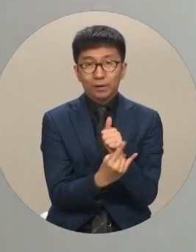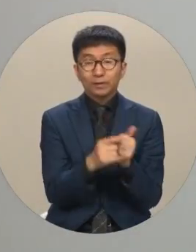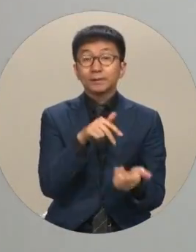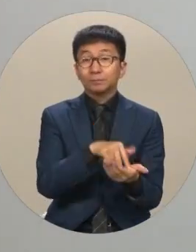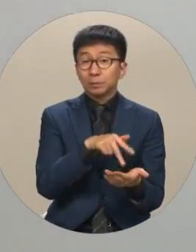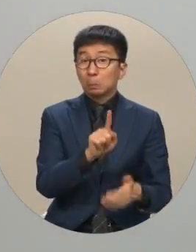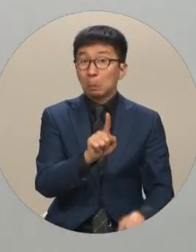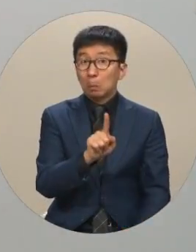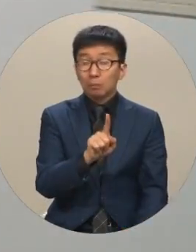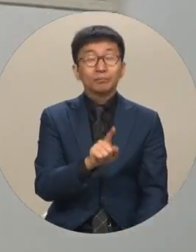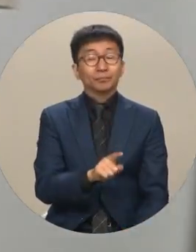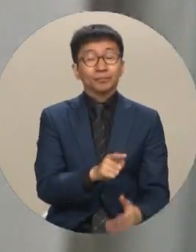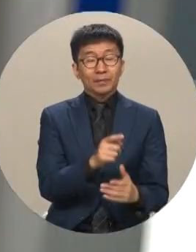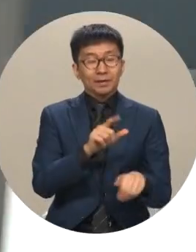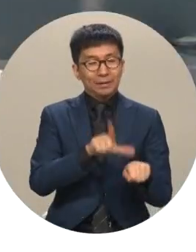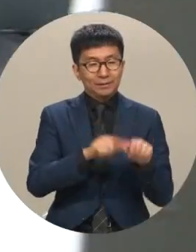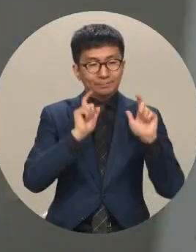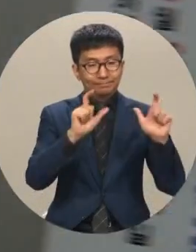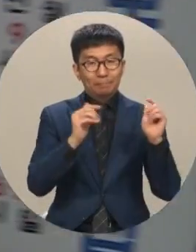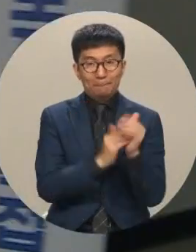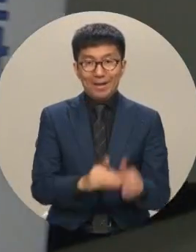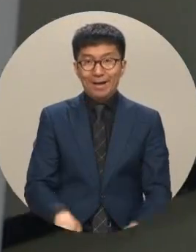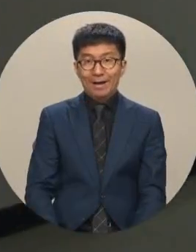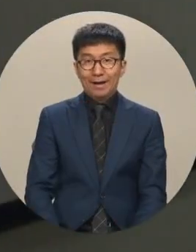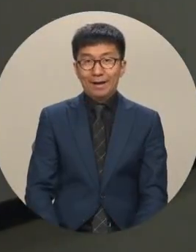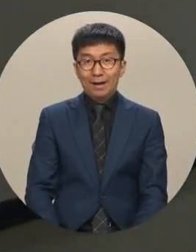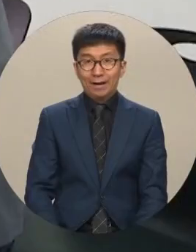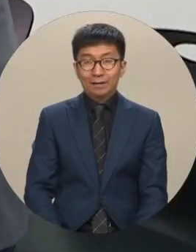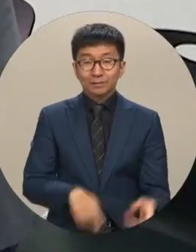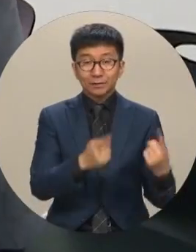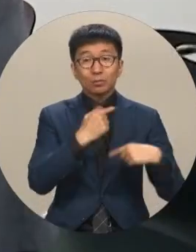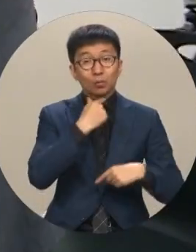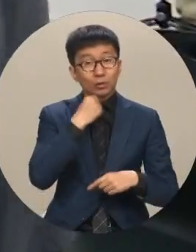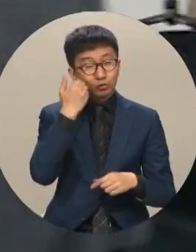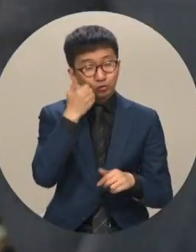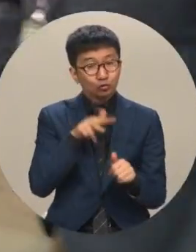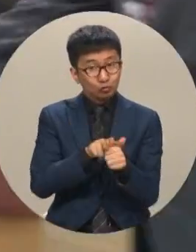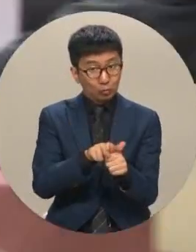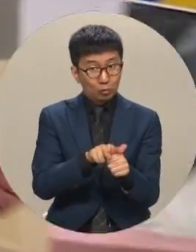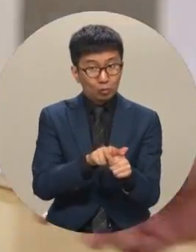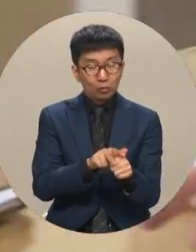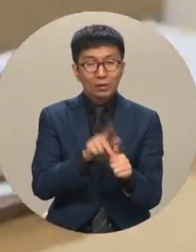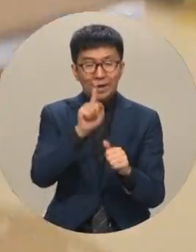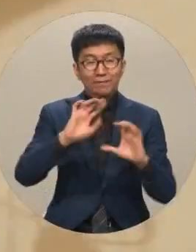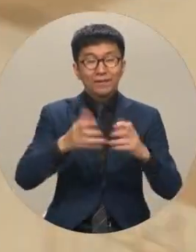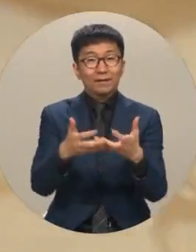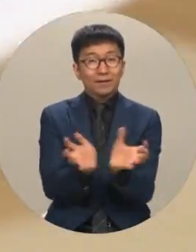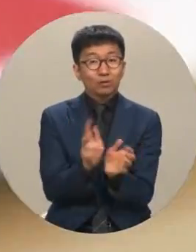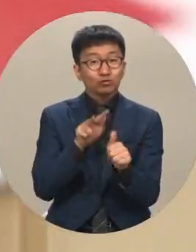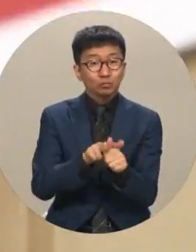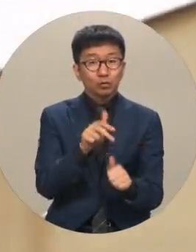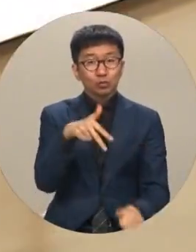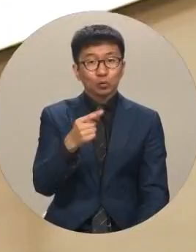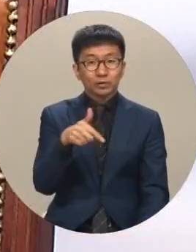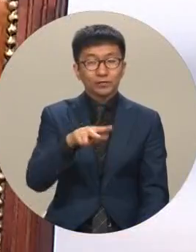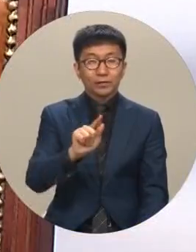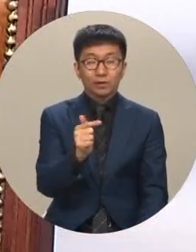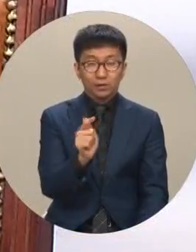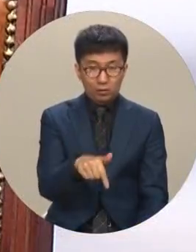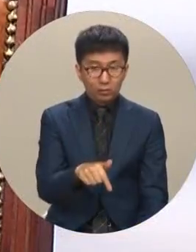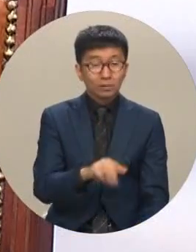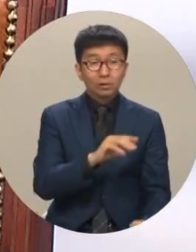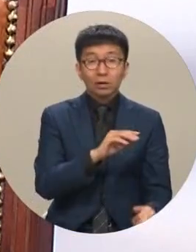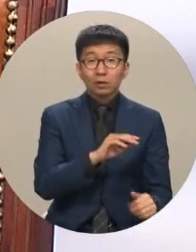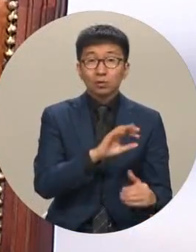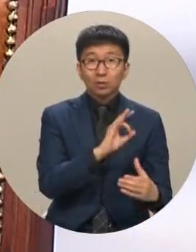확정했습니다 대위가 주도하는 단일화에 참여하는 후보는 조전혁 전 한나라당 의원과 안양옥 전 교총회장